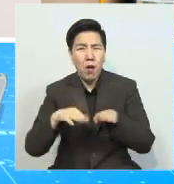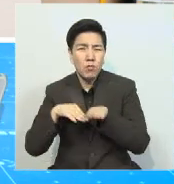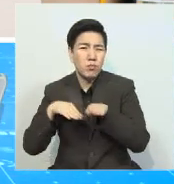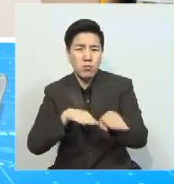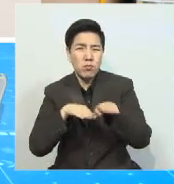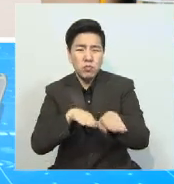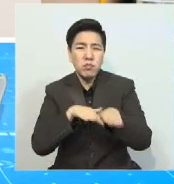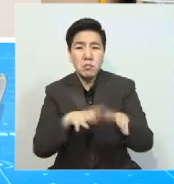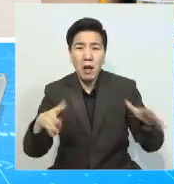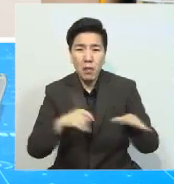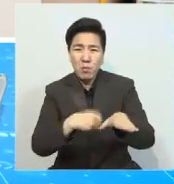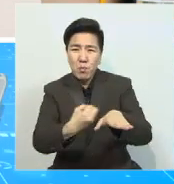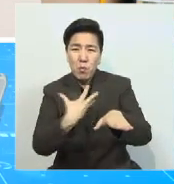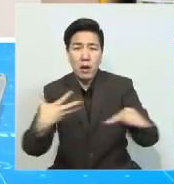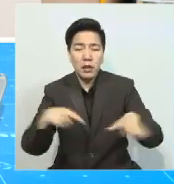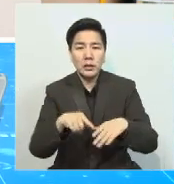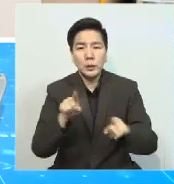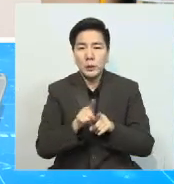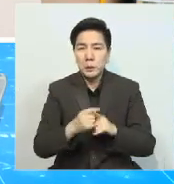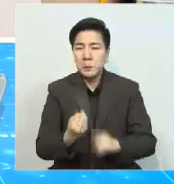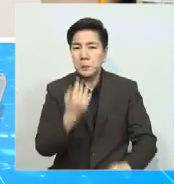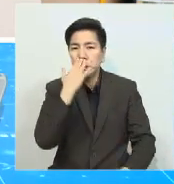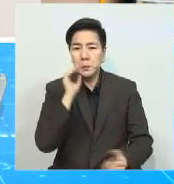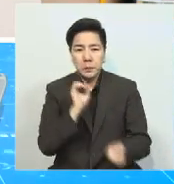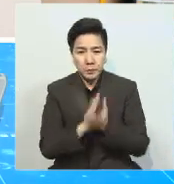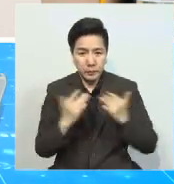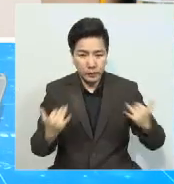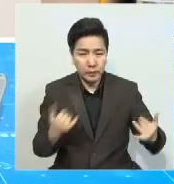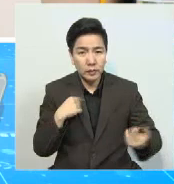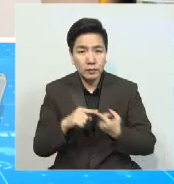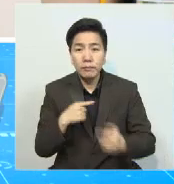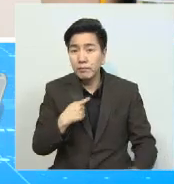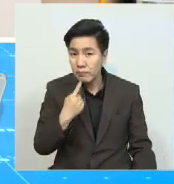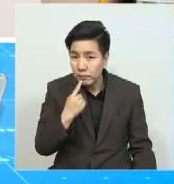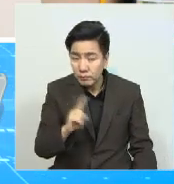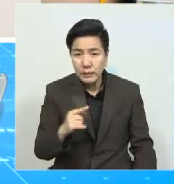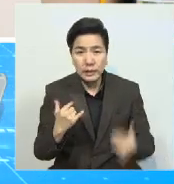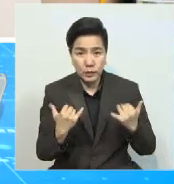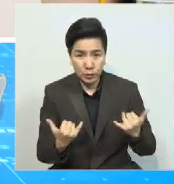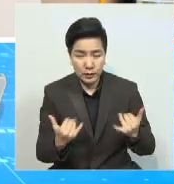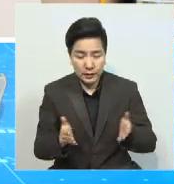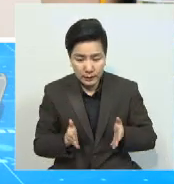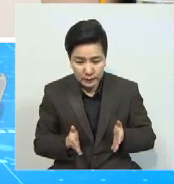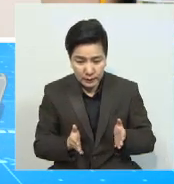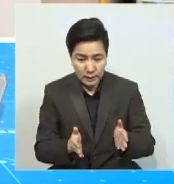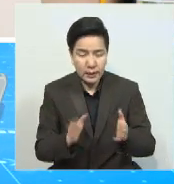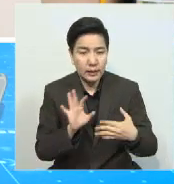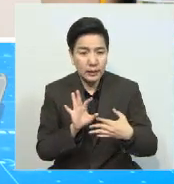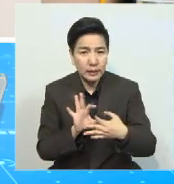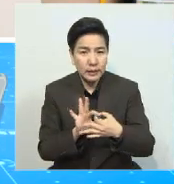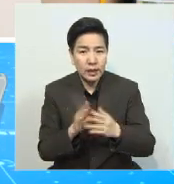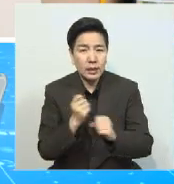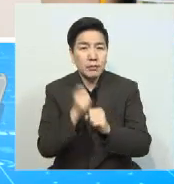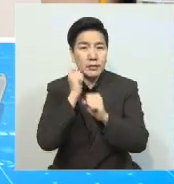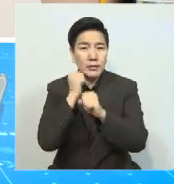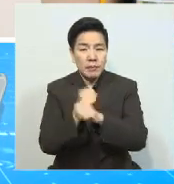ากเมื่อเช้าติดมากนะครับมันก็เลยส่งผลอย่างนี้ด้วยแต่ว่าเขาเรียนผมว่าวันนี้ในเส้นทางที่มันก่อส